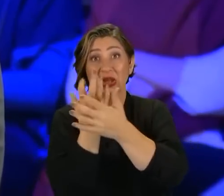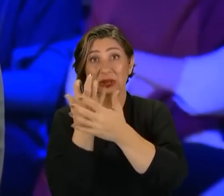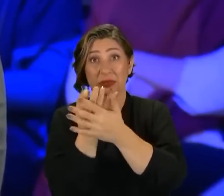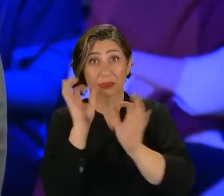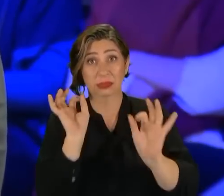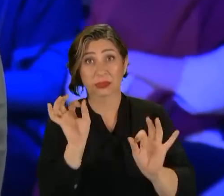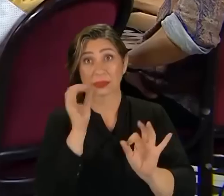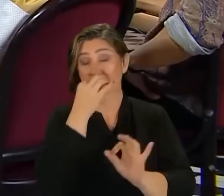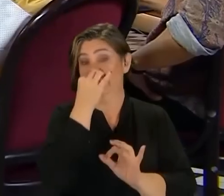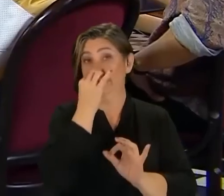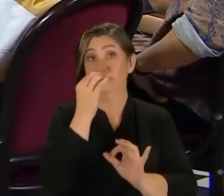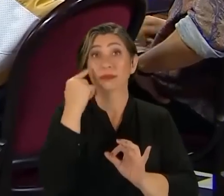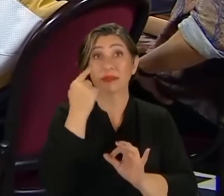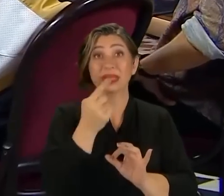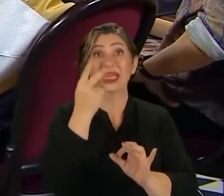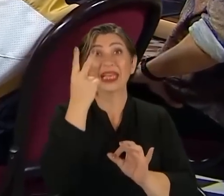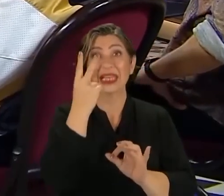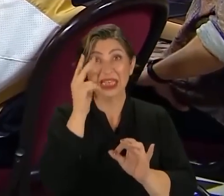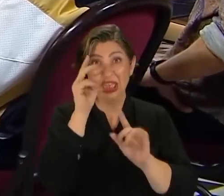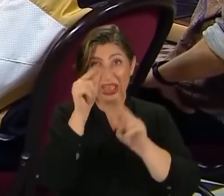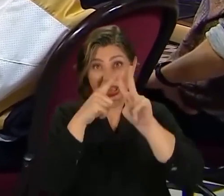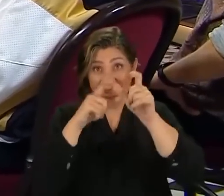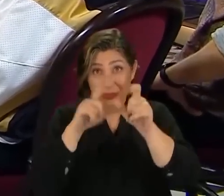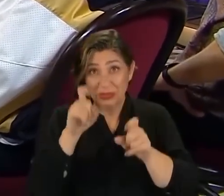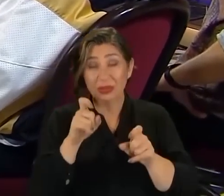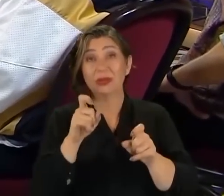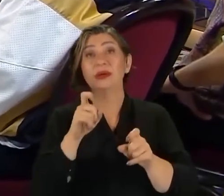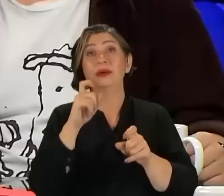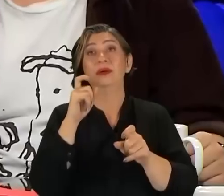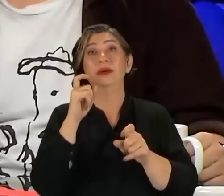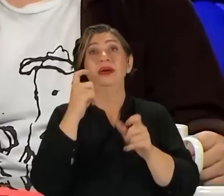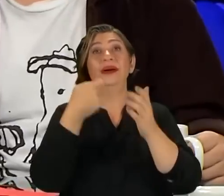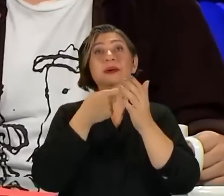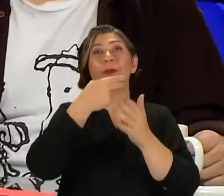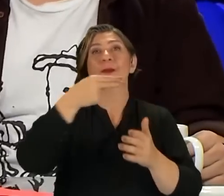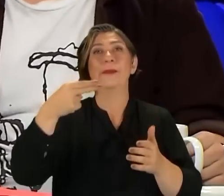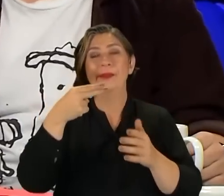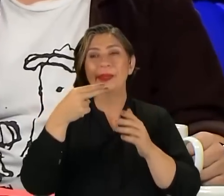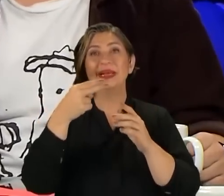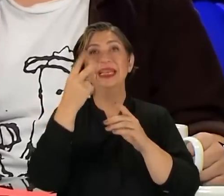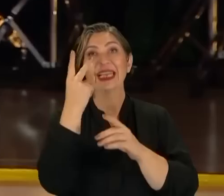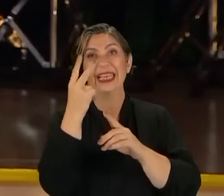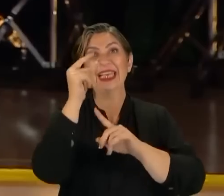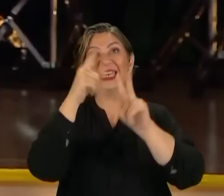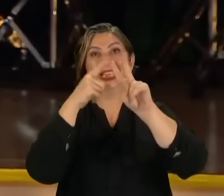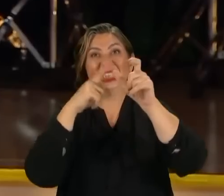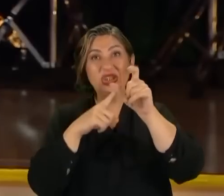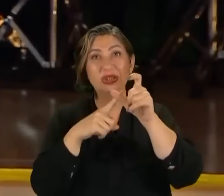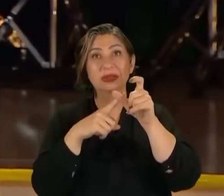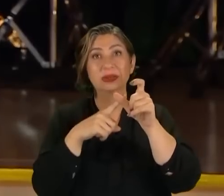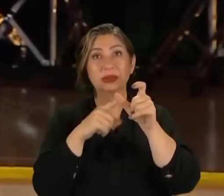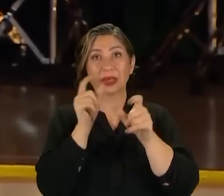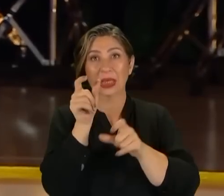Evet. Baktınız mı? 2 inç miymiş? 2 inç miydi? İçine bakmadım da. 2 tane makara var. 2 inç. 2